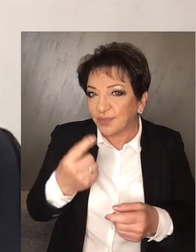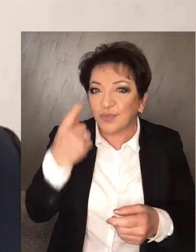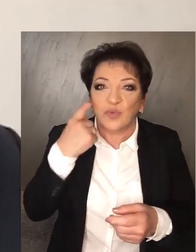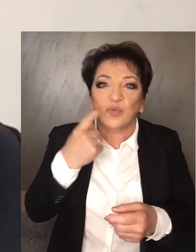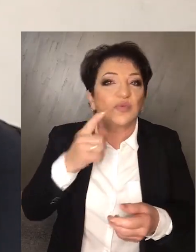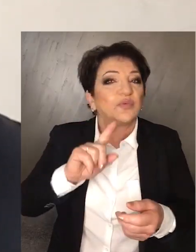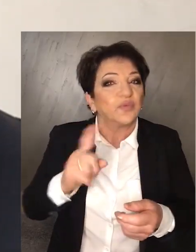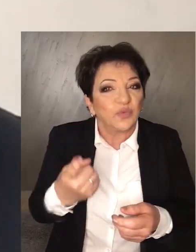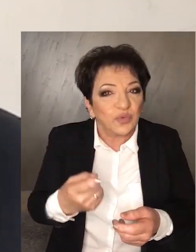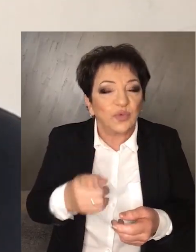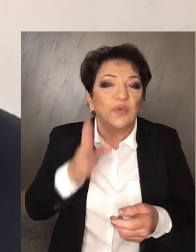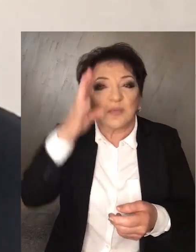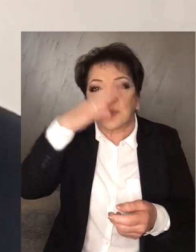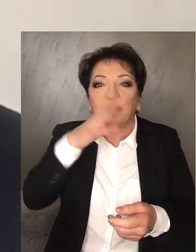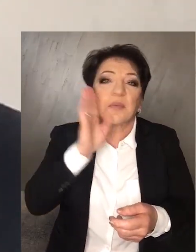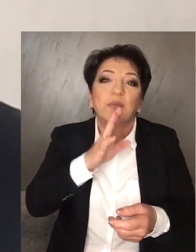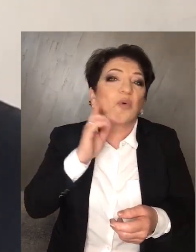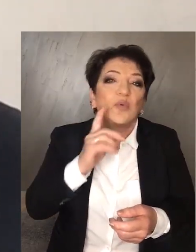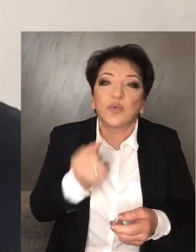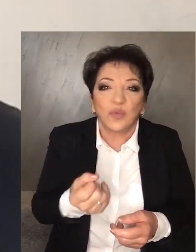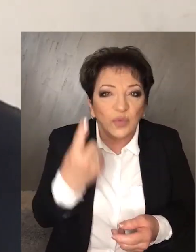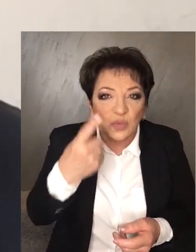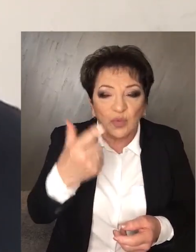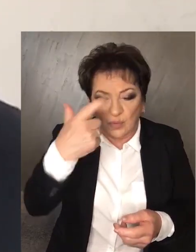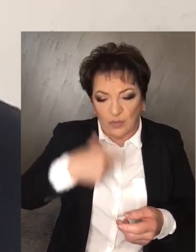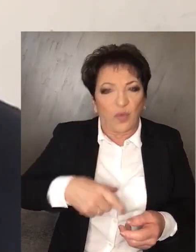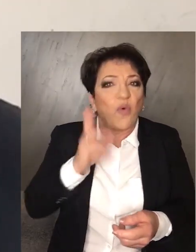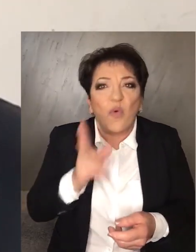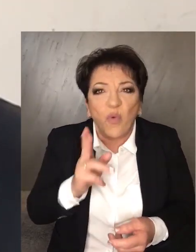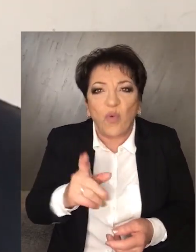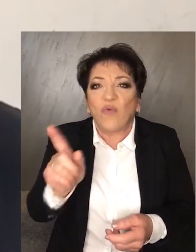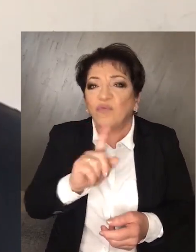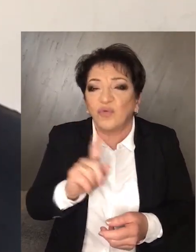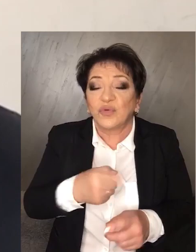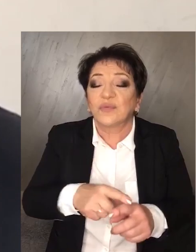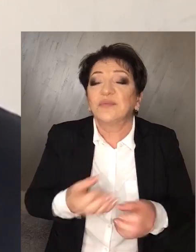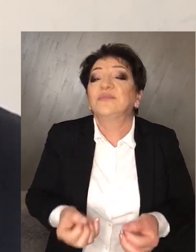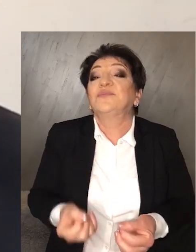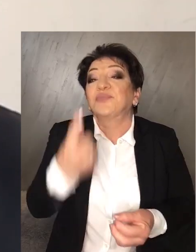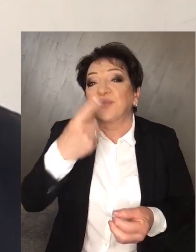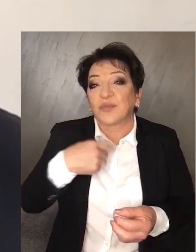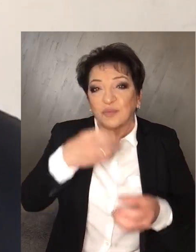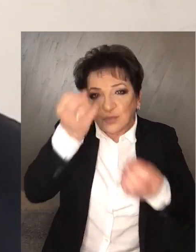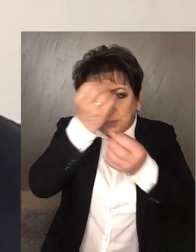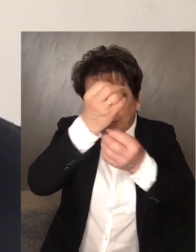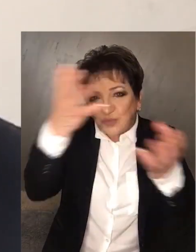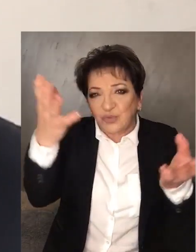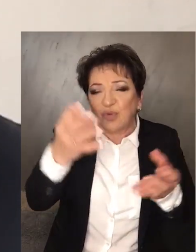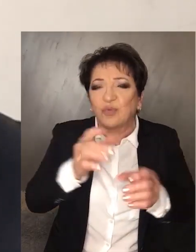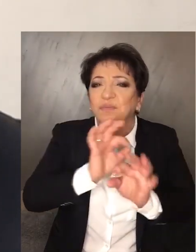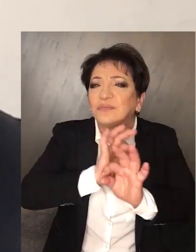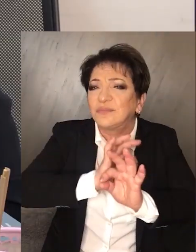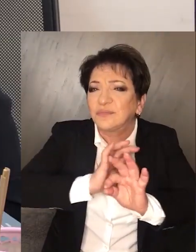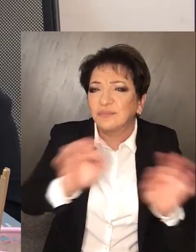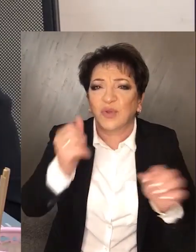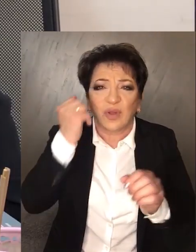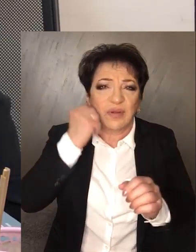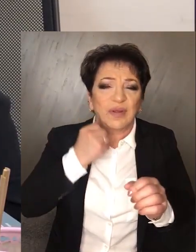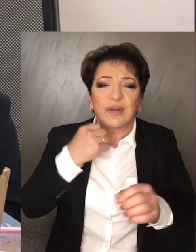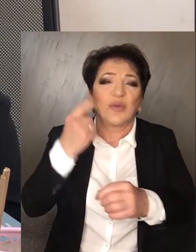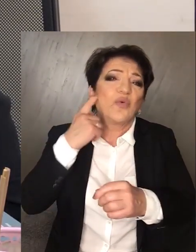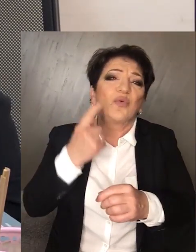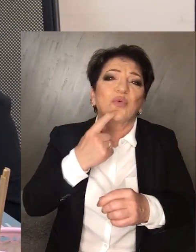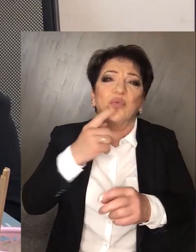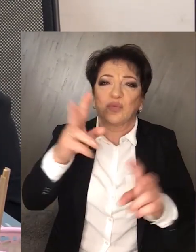40 տարեկանում դու նոր այդ բոլոր հարցերի պատասխանները ստանում ես, դու հասկանում ես, որ դու լիարժեք տրողն